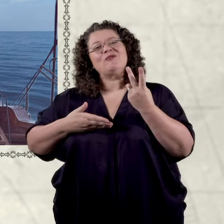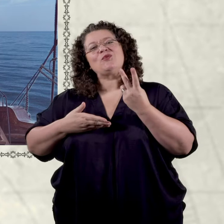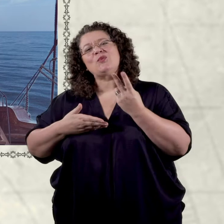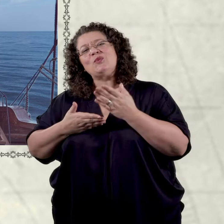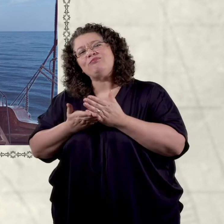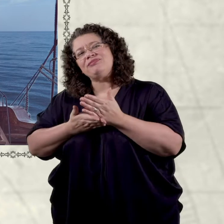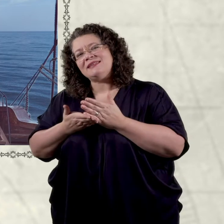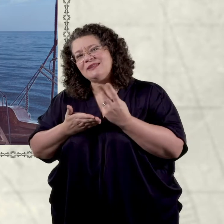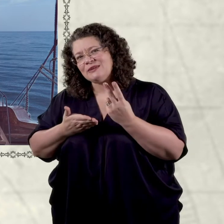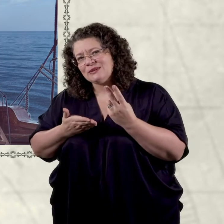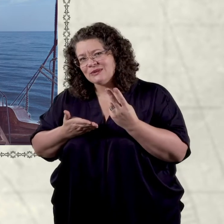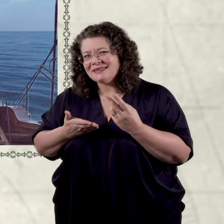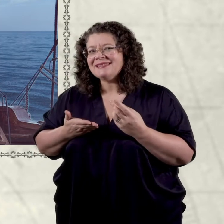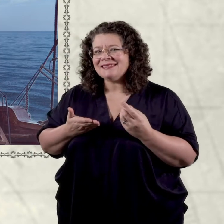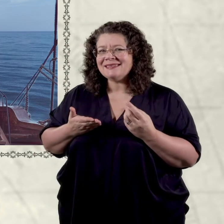Ond,